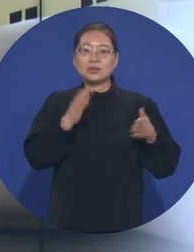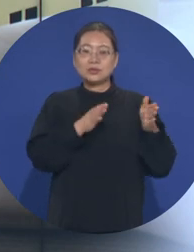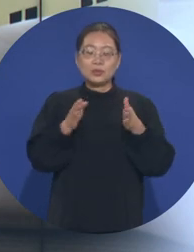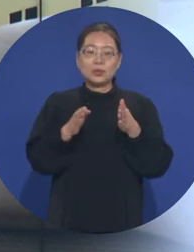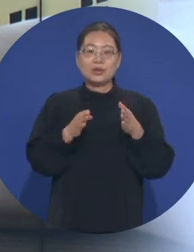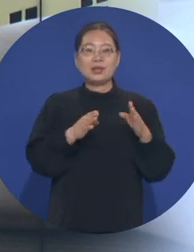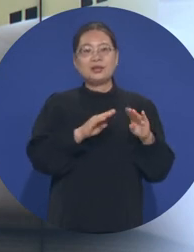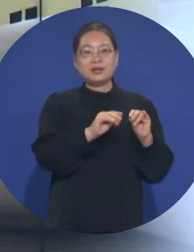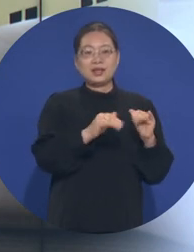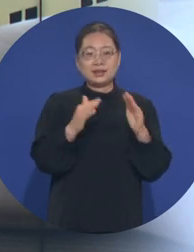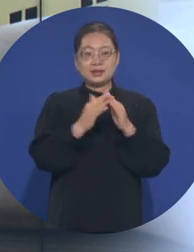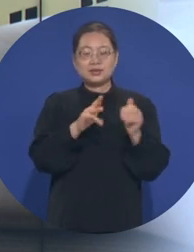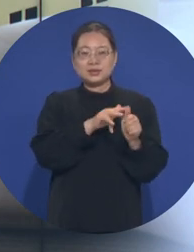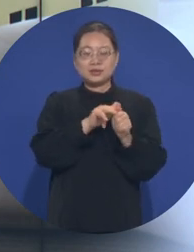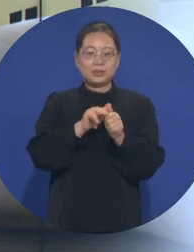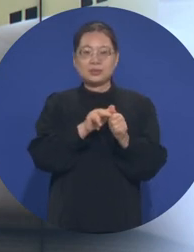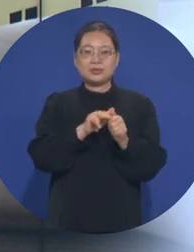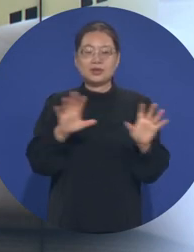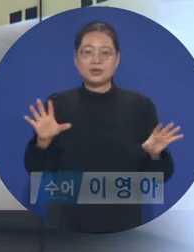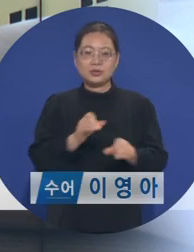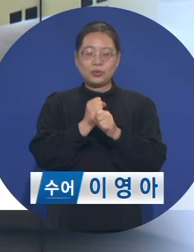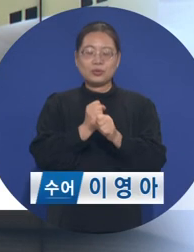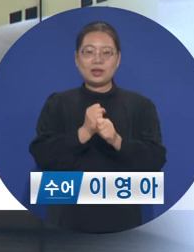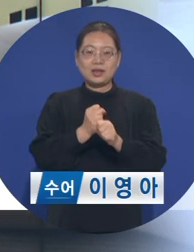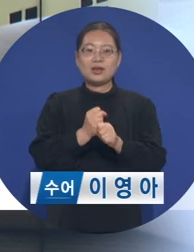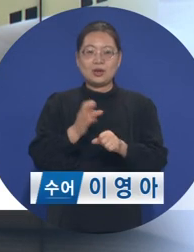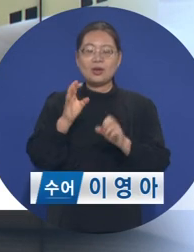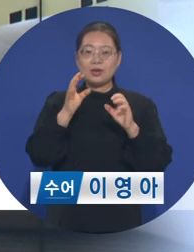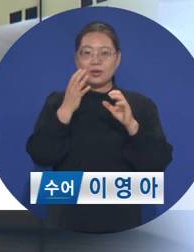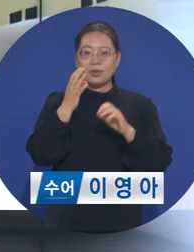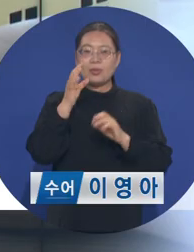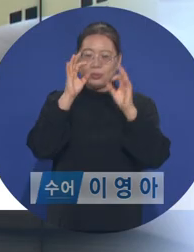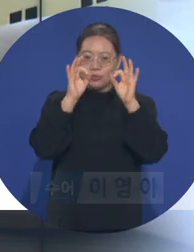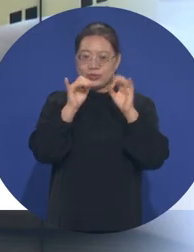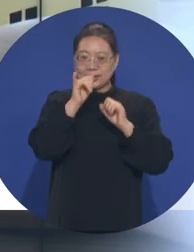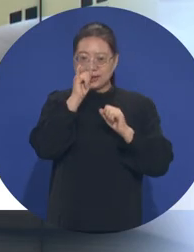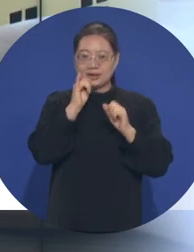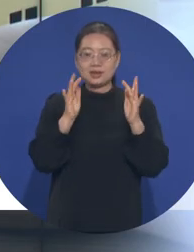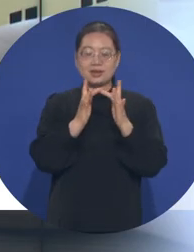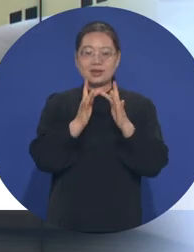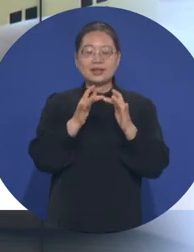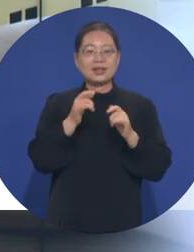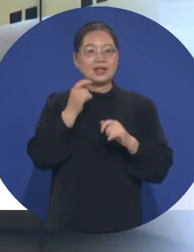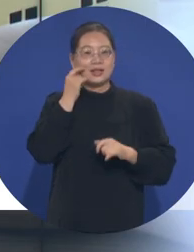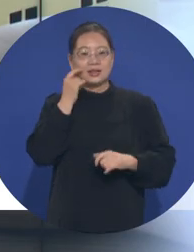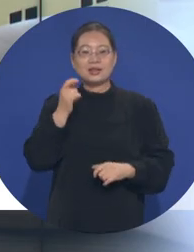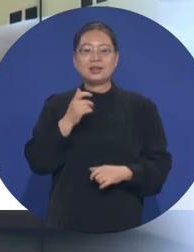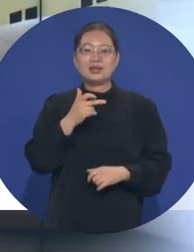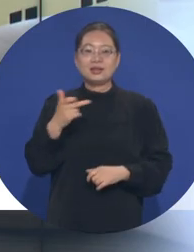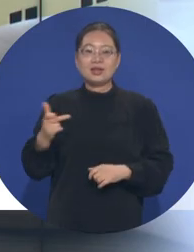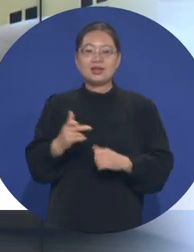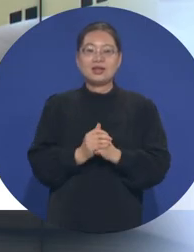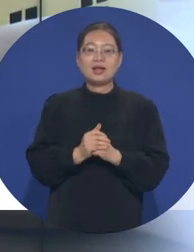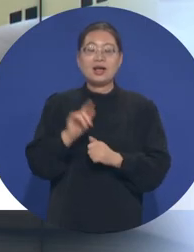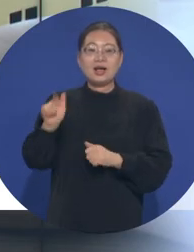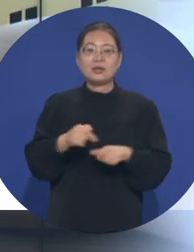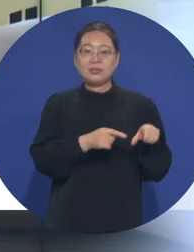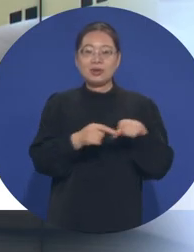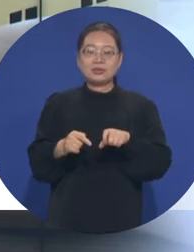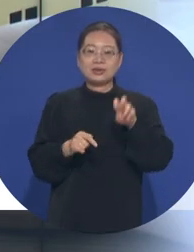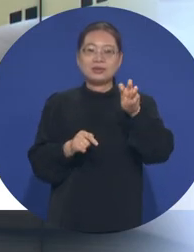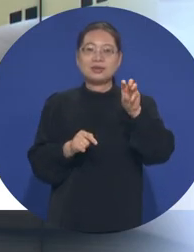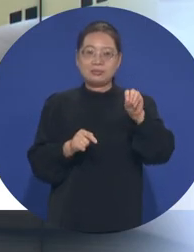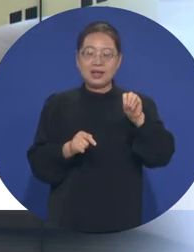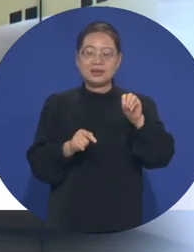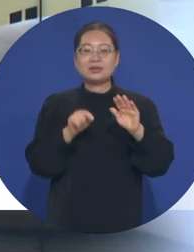돈의 부동산 정보를 한눈에 볼 수 있는 경기 부동산 포털의 인기가 뜨겁습니다 하루 평균 약 30만 건을 이용하는 것으로